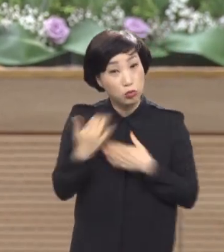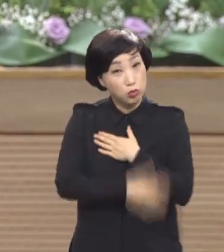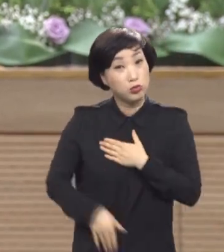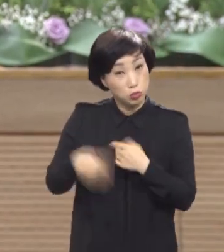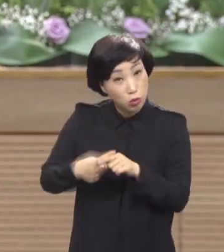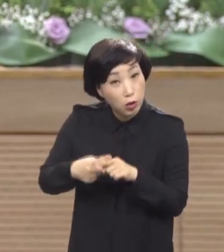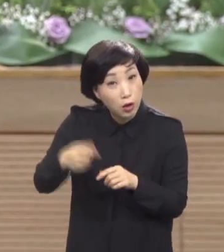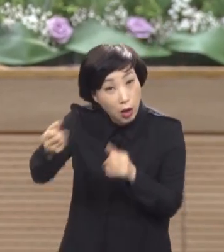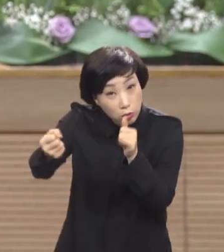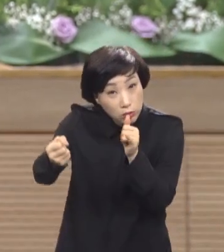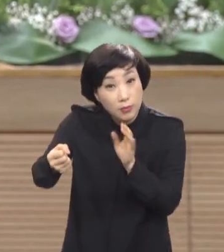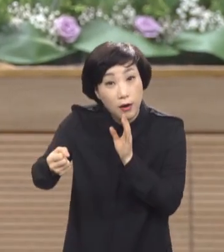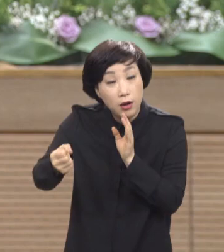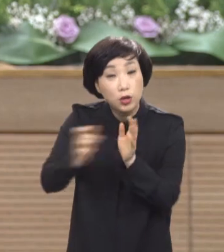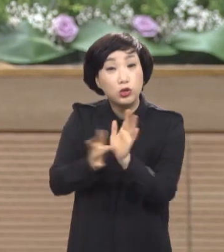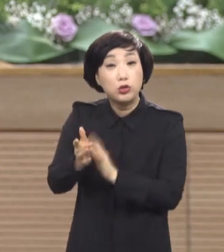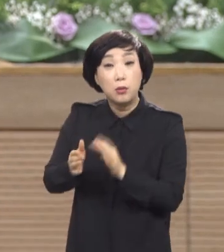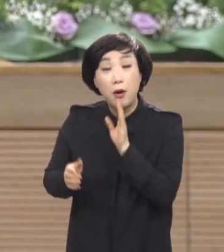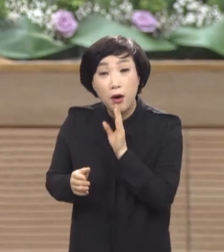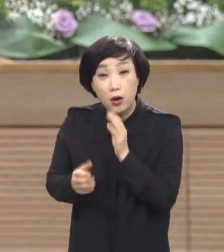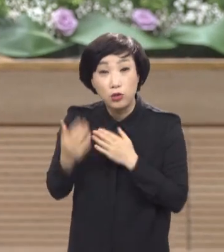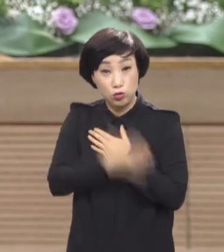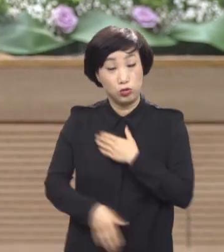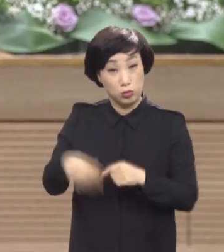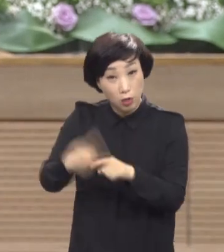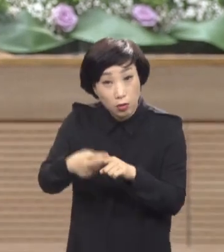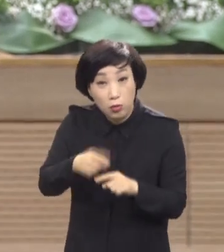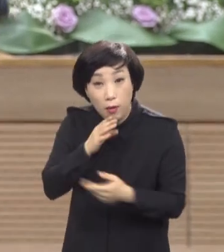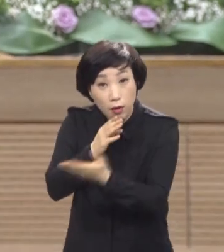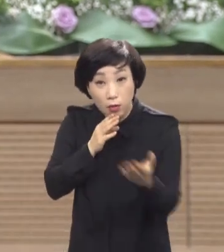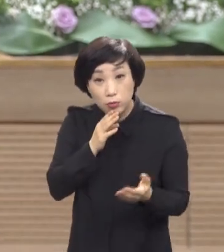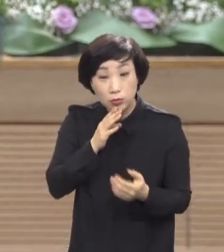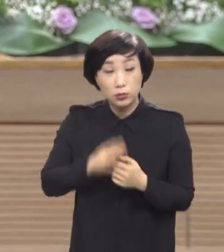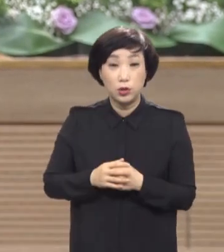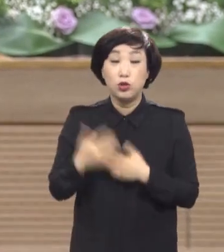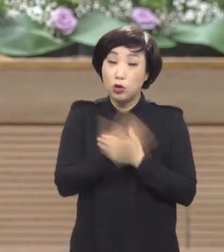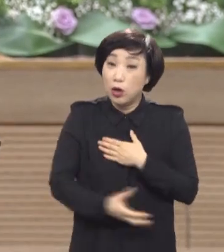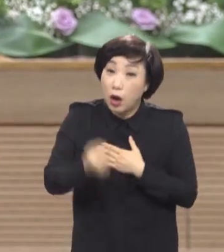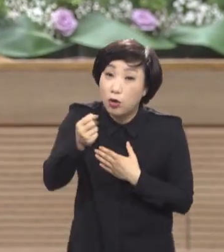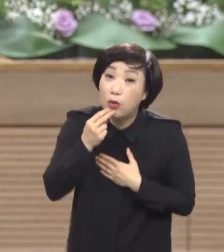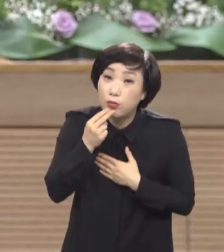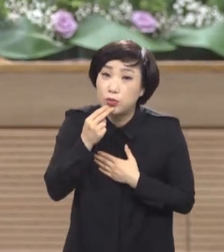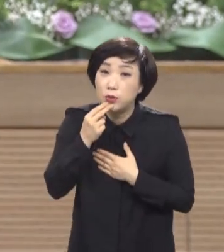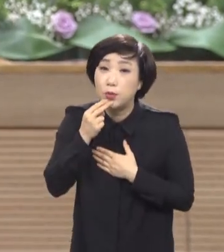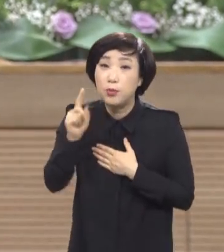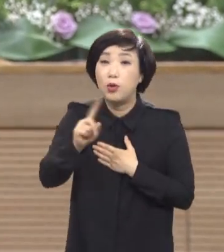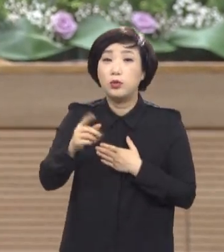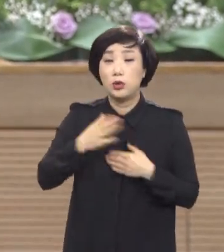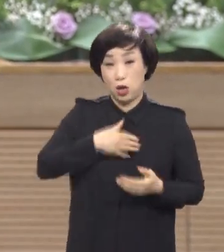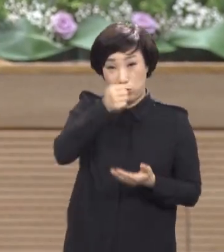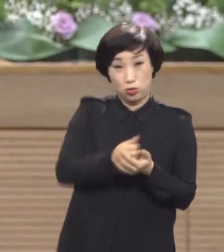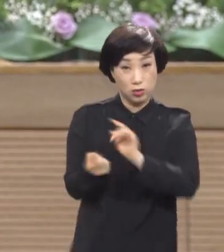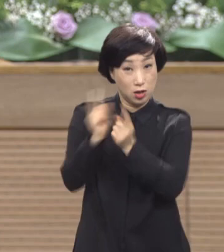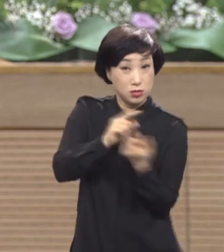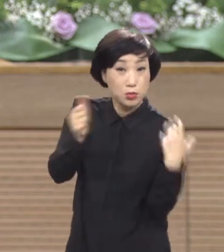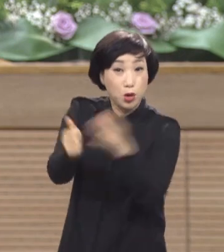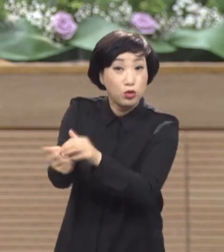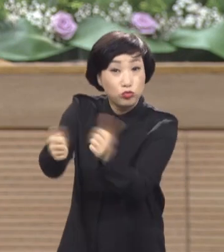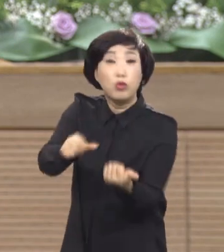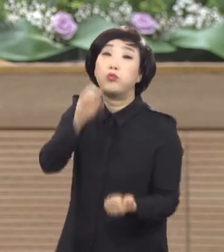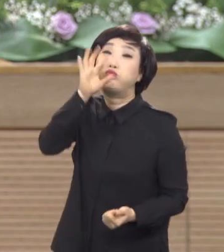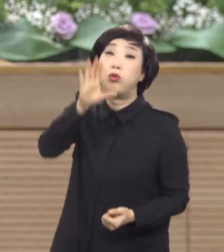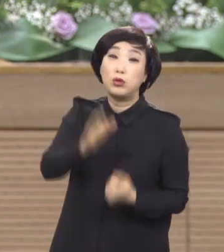우리와 똑같은 육신을 입었어요 육신을 안 입었으면 절대 내 죄 짊어지고 죽을 수가 없어요